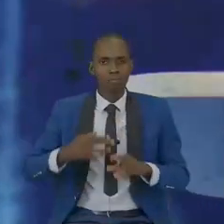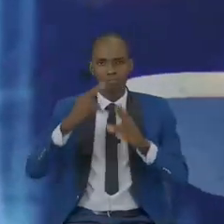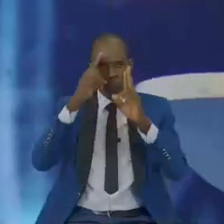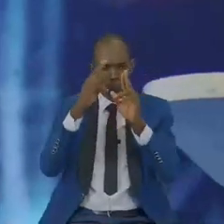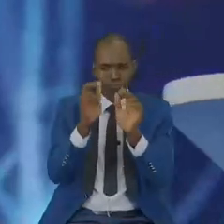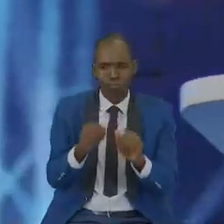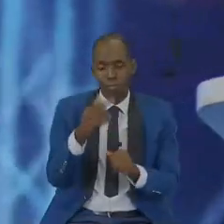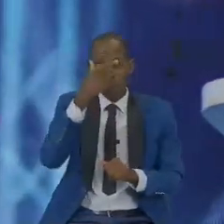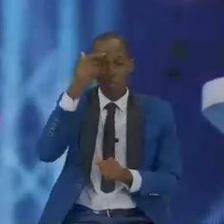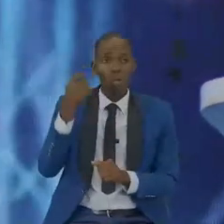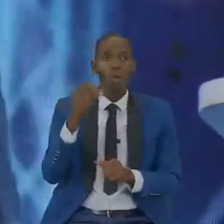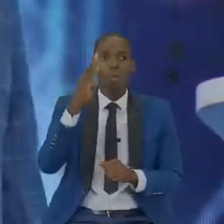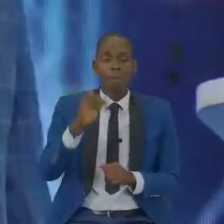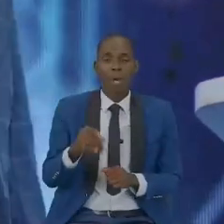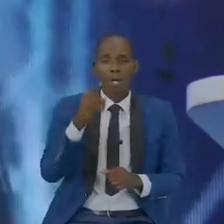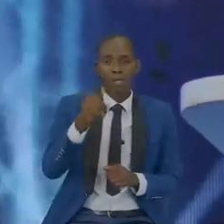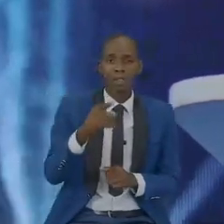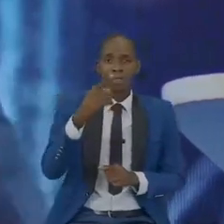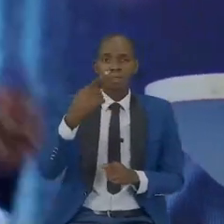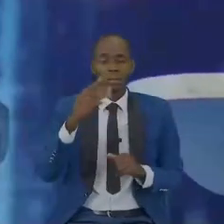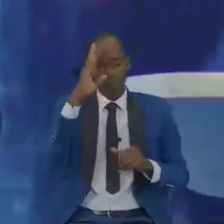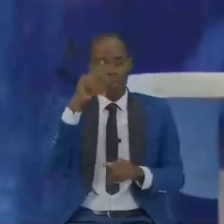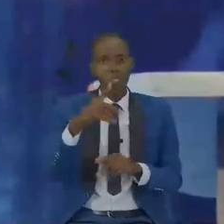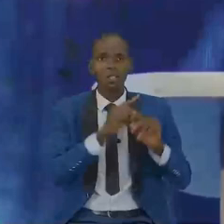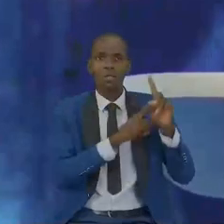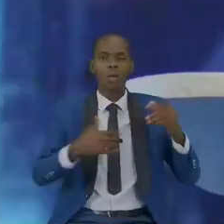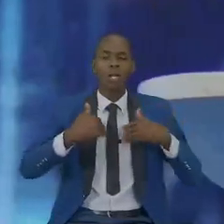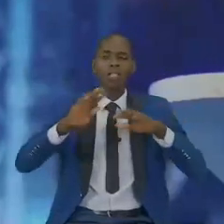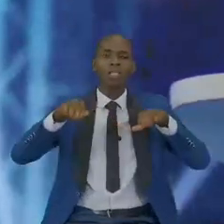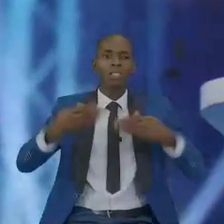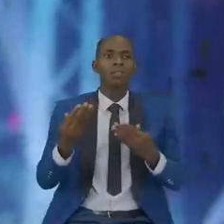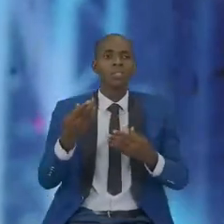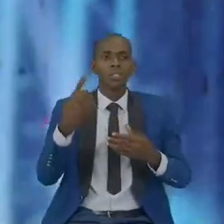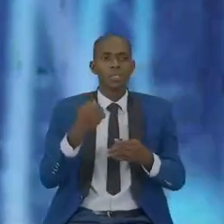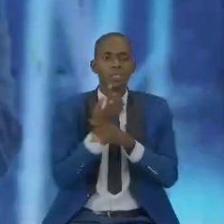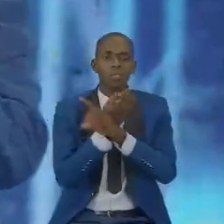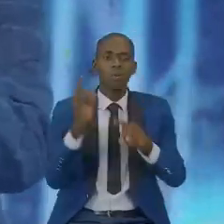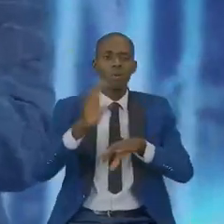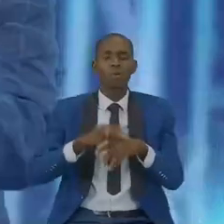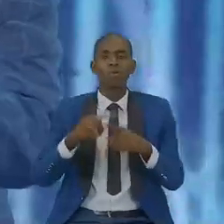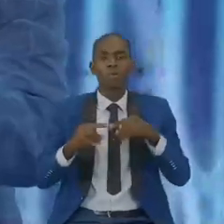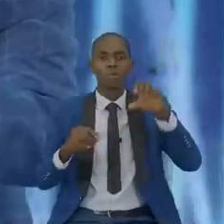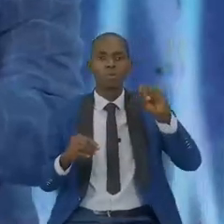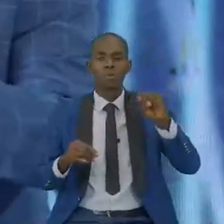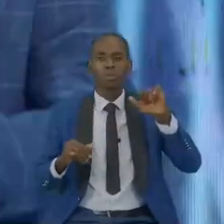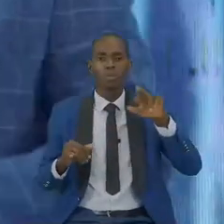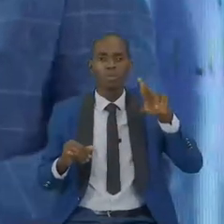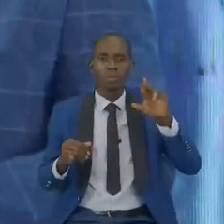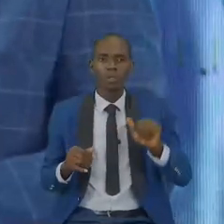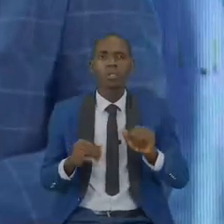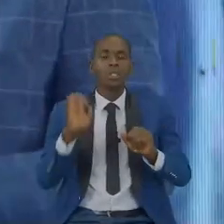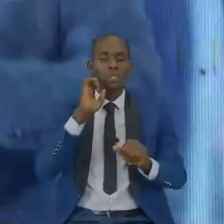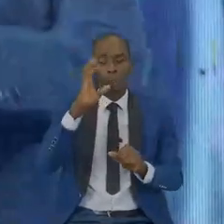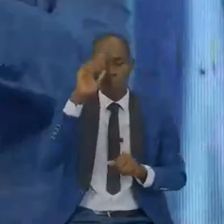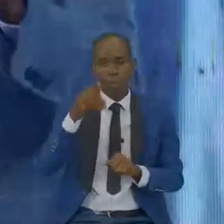Naaman, chef de l'armée du roi de Syrie, un homme riche et important. Naaman, chef de l'armée du roi de Syrie,